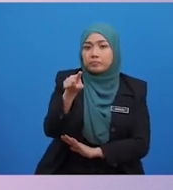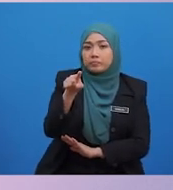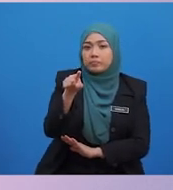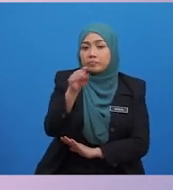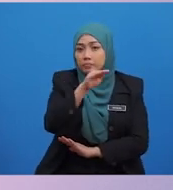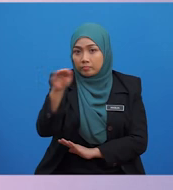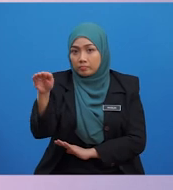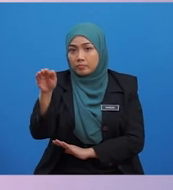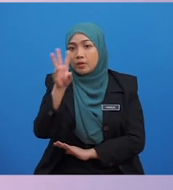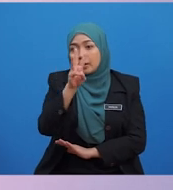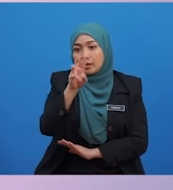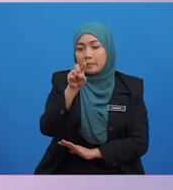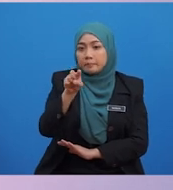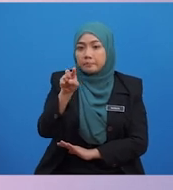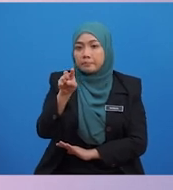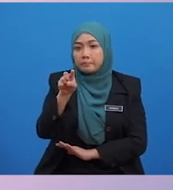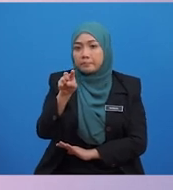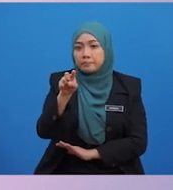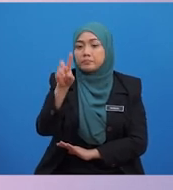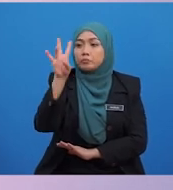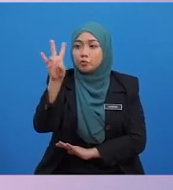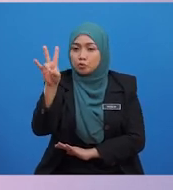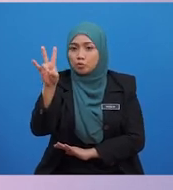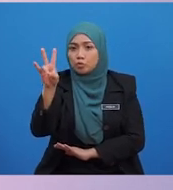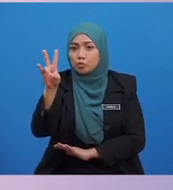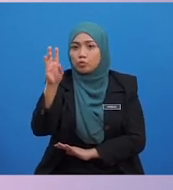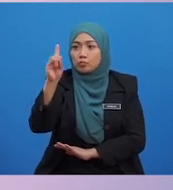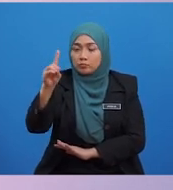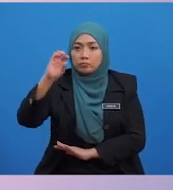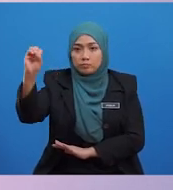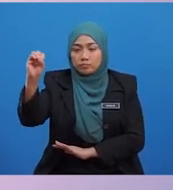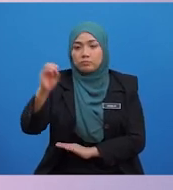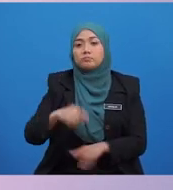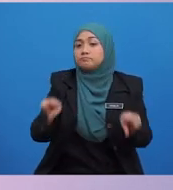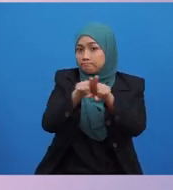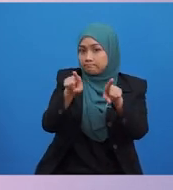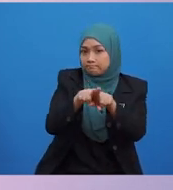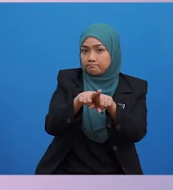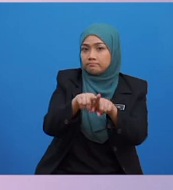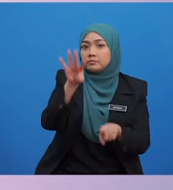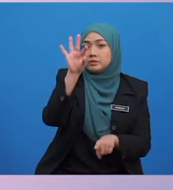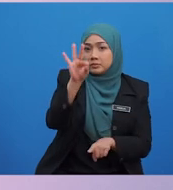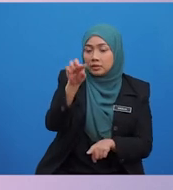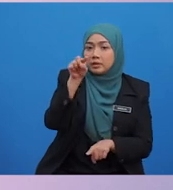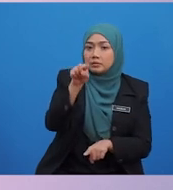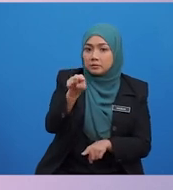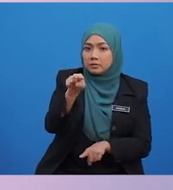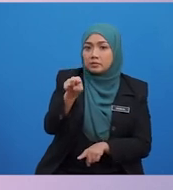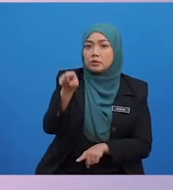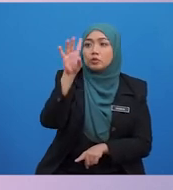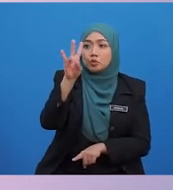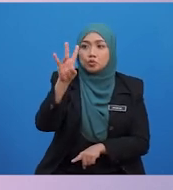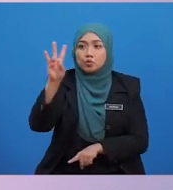duel sama dengan 14-26 perbulan 67 Caca persen 40°